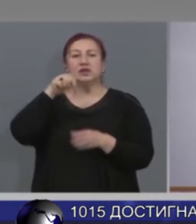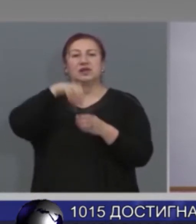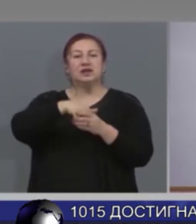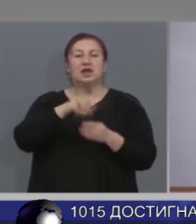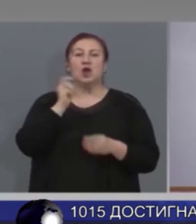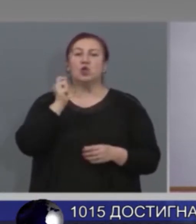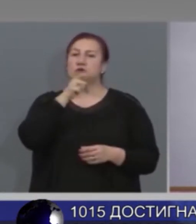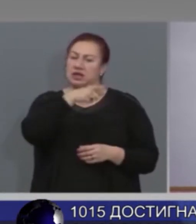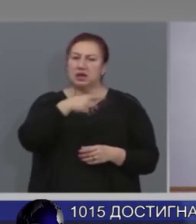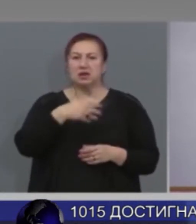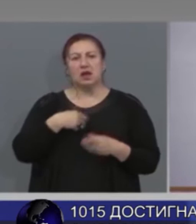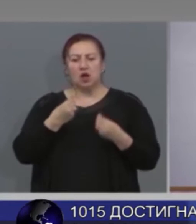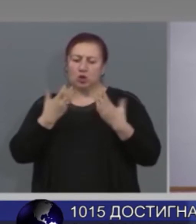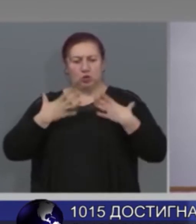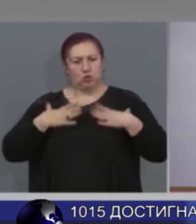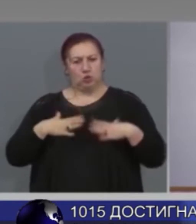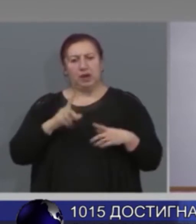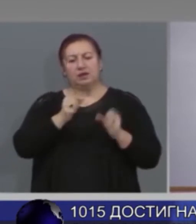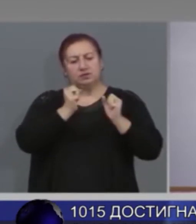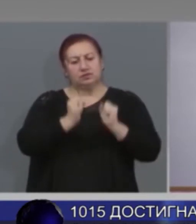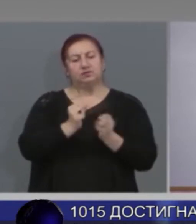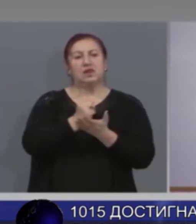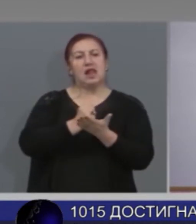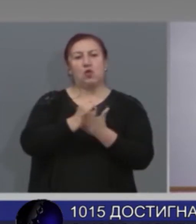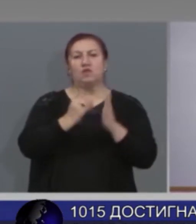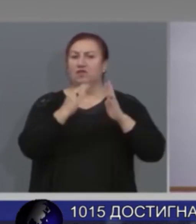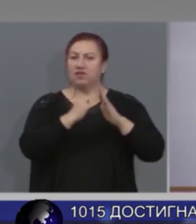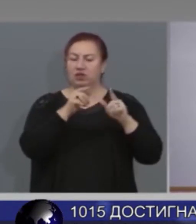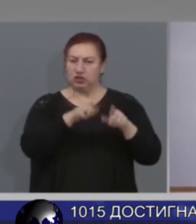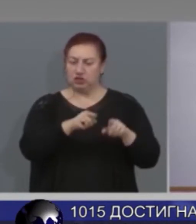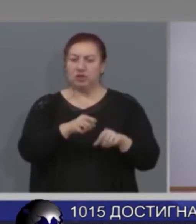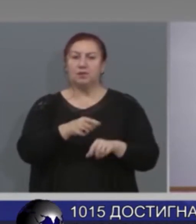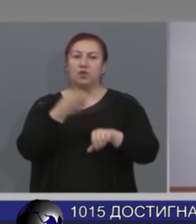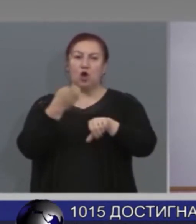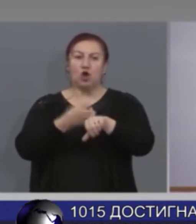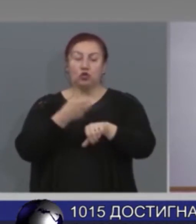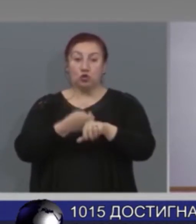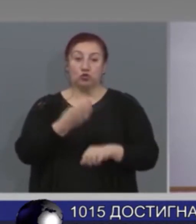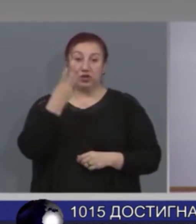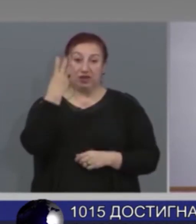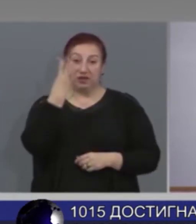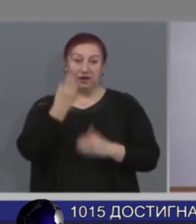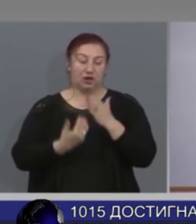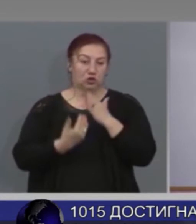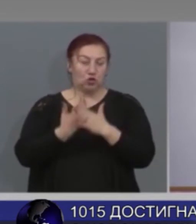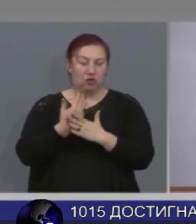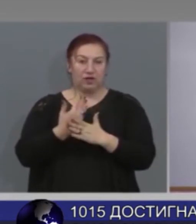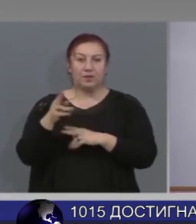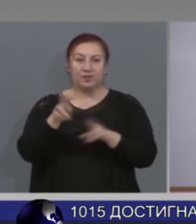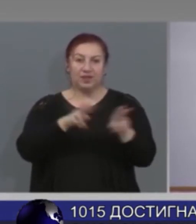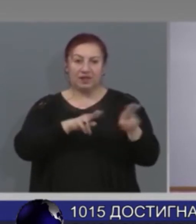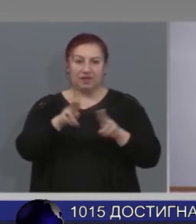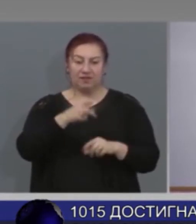в добро общо състояние и не е настанено в болница. Медицинския персонал 3 нови случая, видин